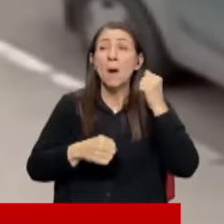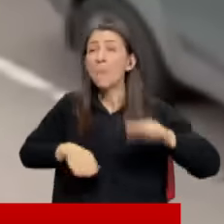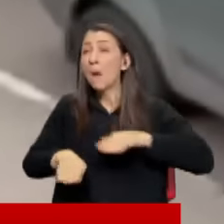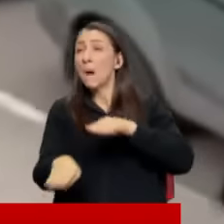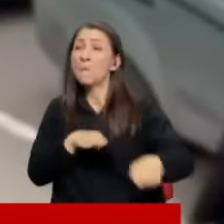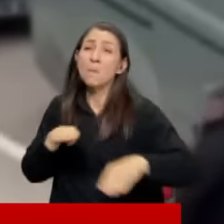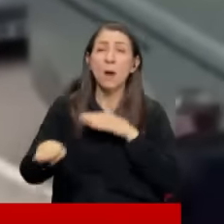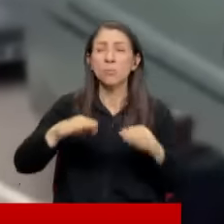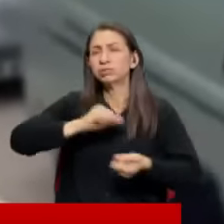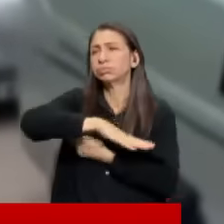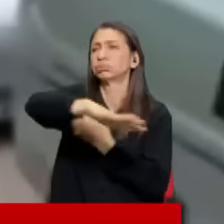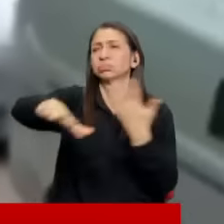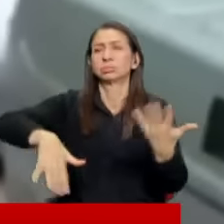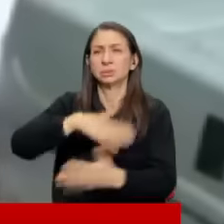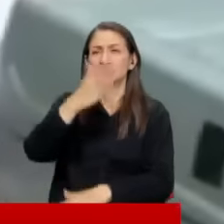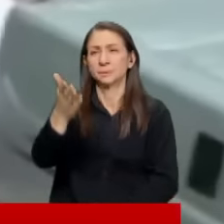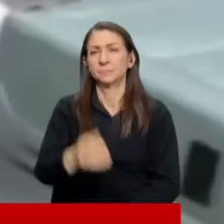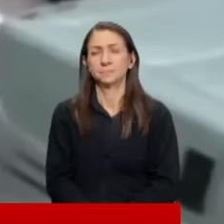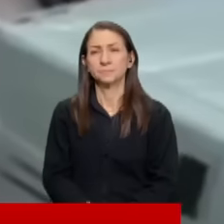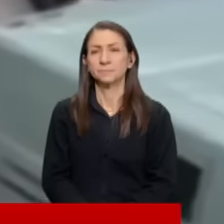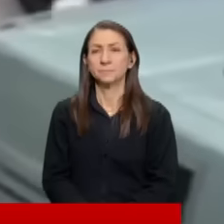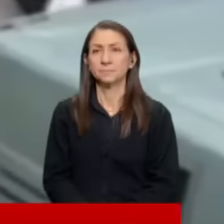tekmelerle birbirine girdi.